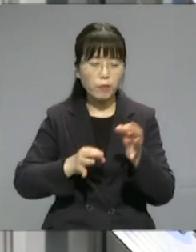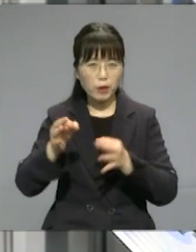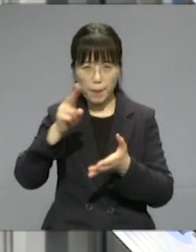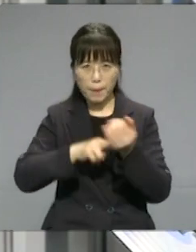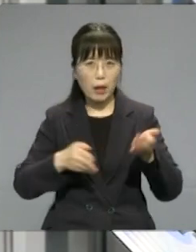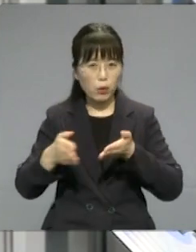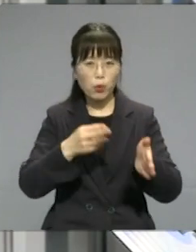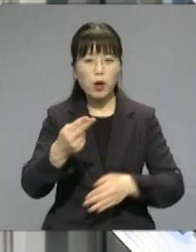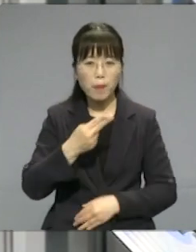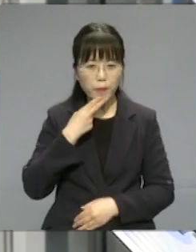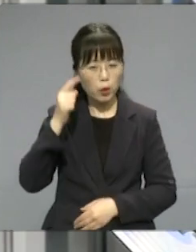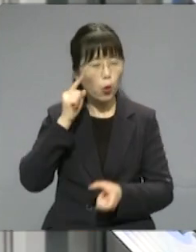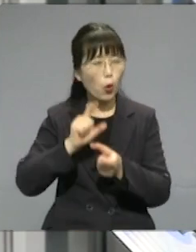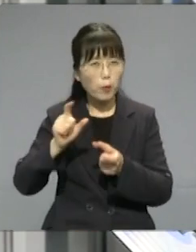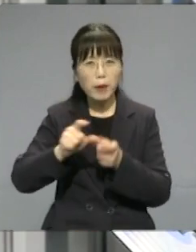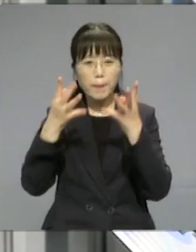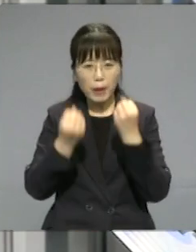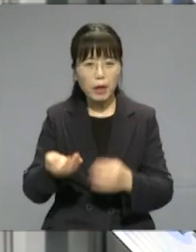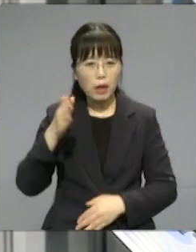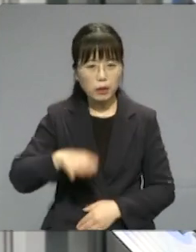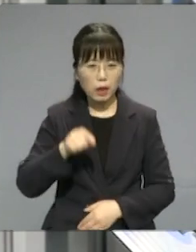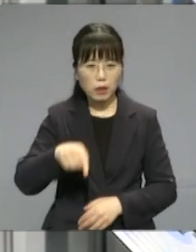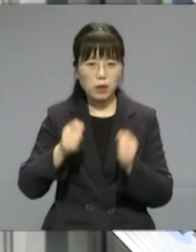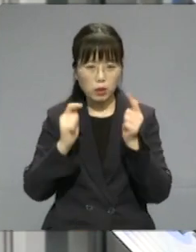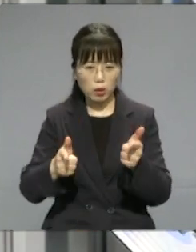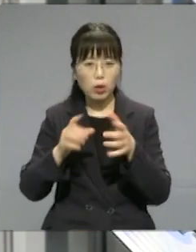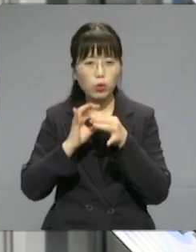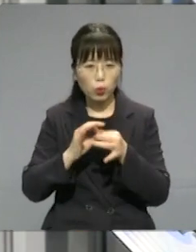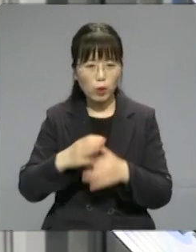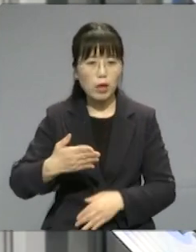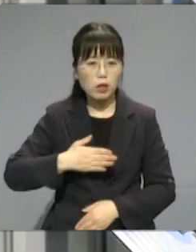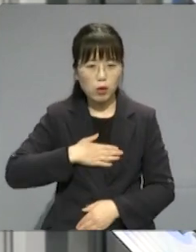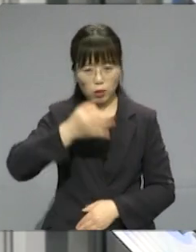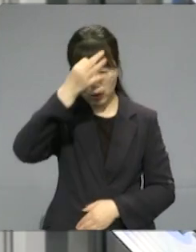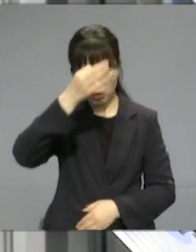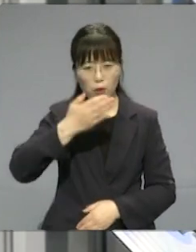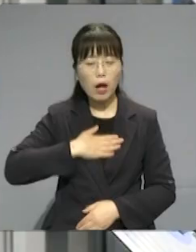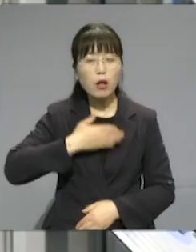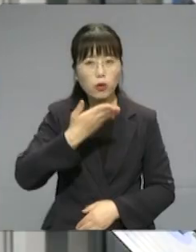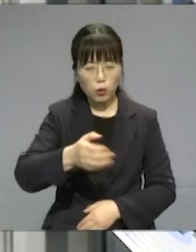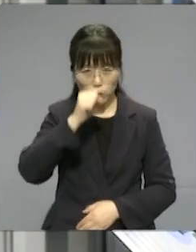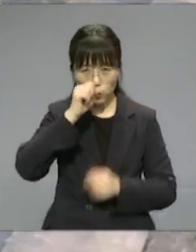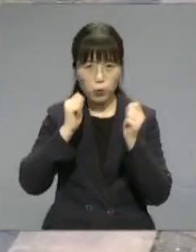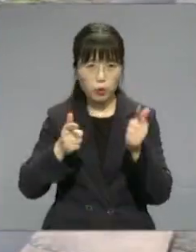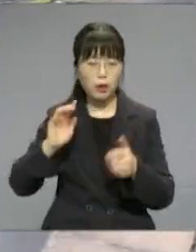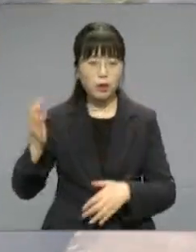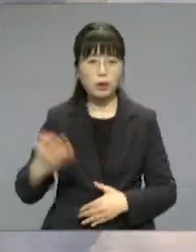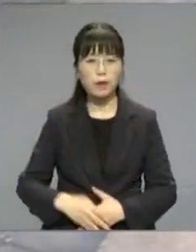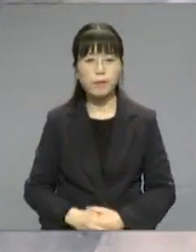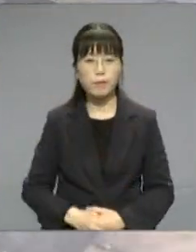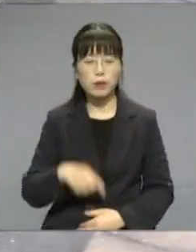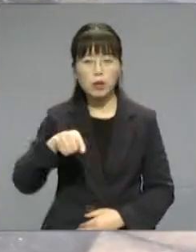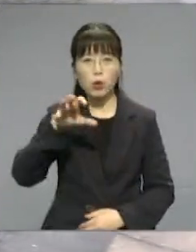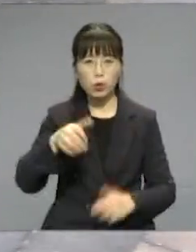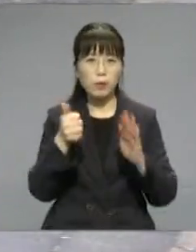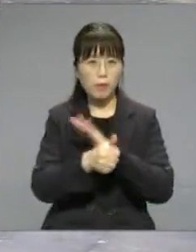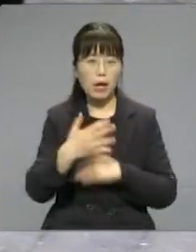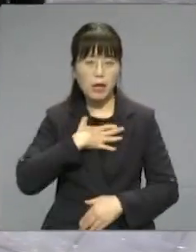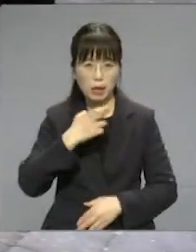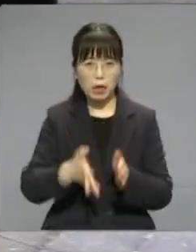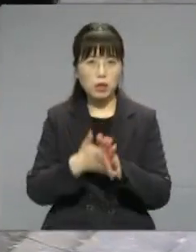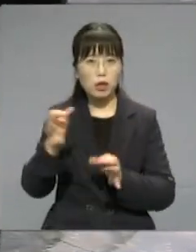팔러가 없어서 그동안 고심을 많이 했는데 이 기회를 통해서 저희 기술을 좀 알릴 수 있는 좋은 기회가 됐습니다. 이곳을 찾은